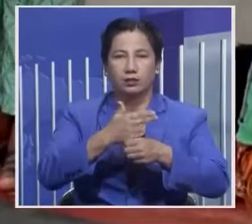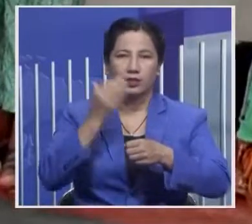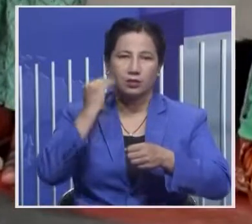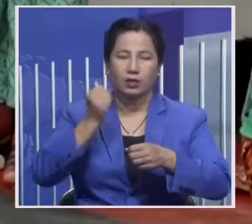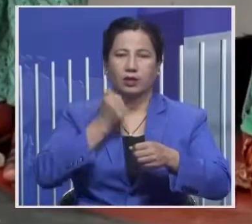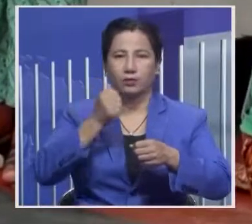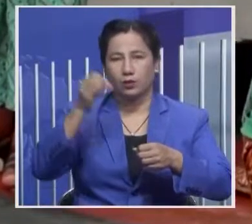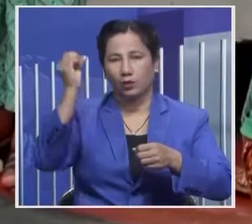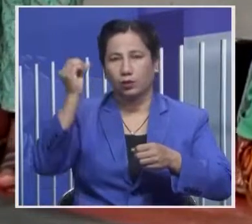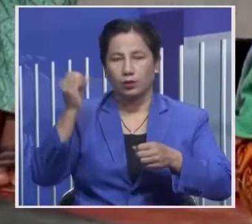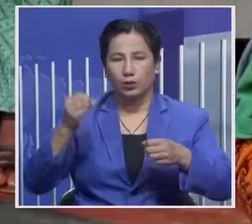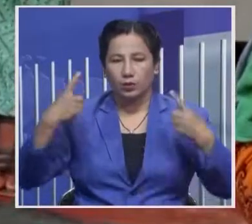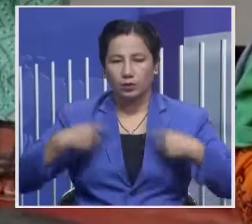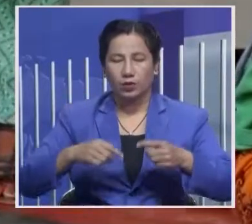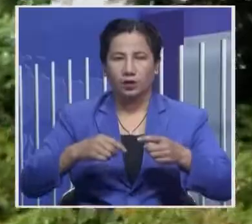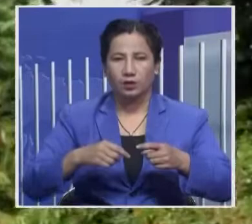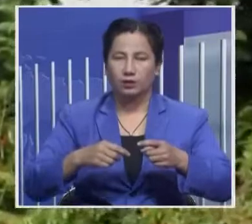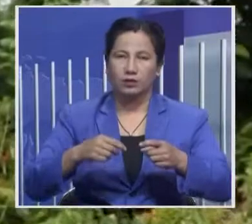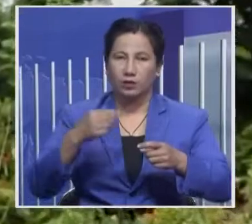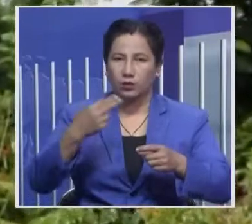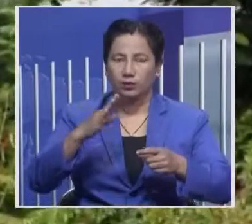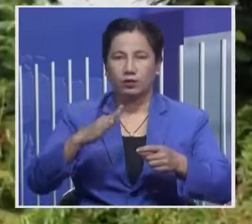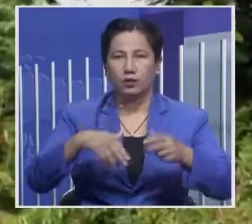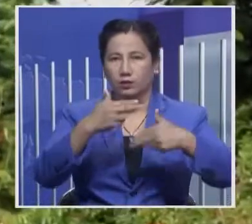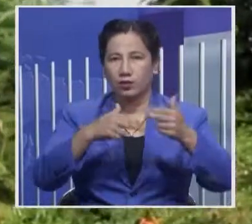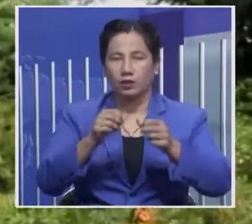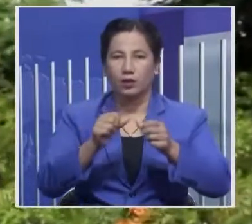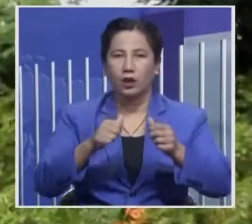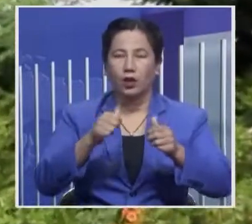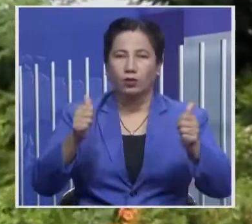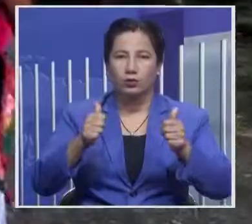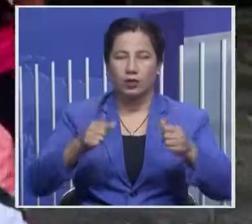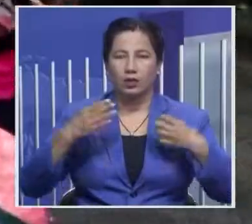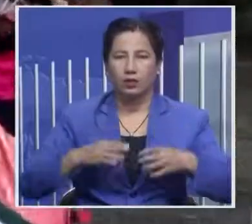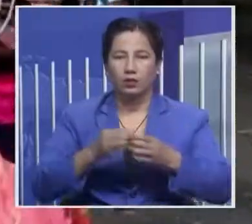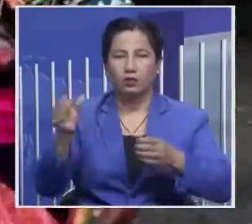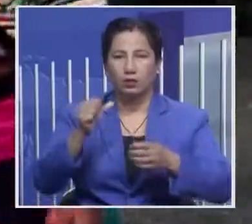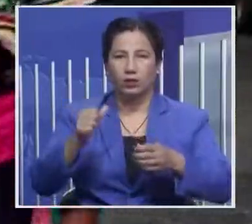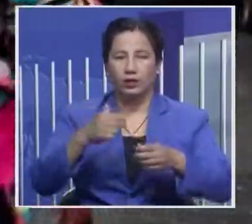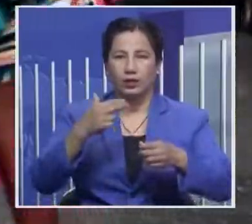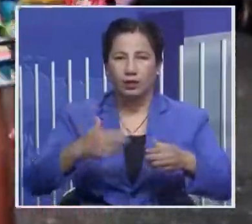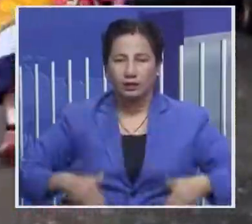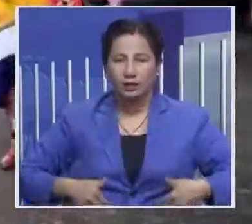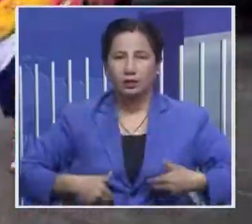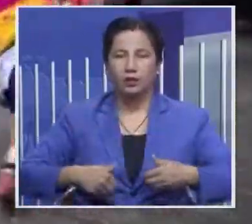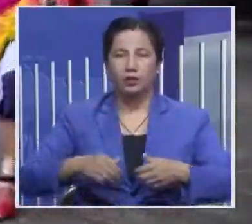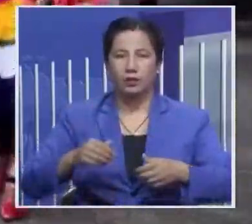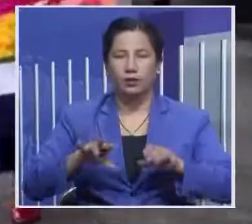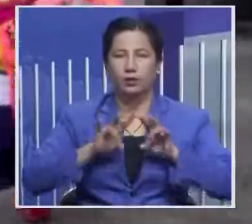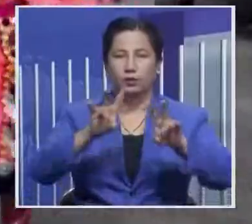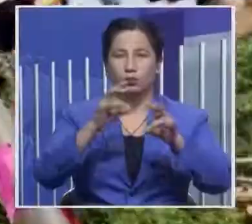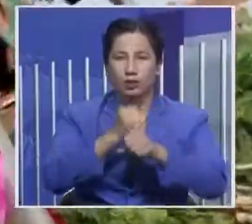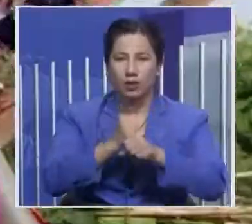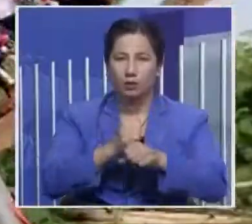महिलाहरू आफ्नै पहिरनमा सजिएका हुन्थे। परम्परागत पहिरन लगाउन उनीहरूलाई चाडपर्व वा शुभ कार्य पर्खिनु